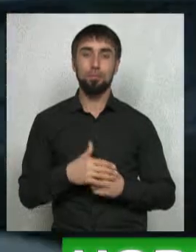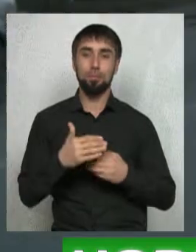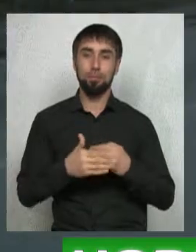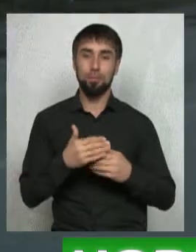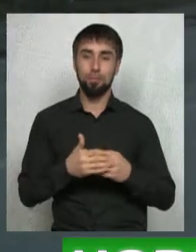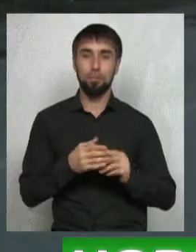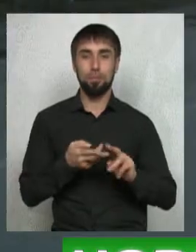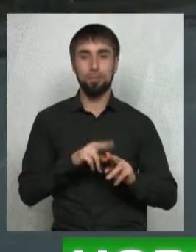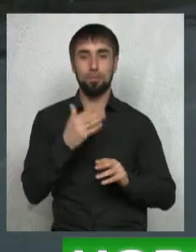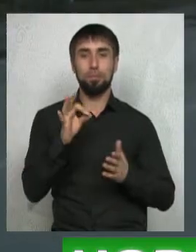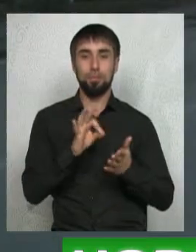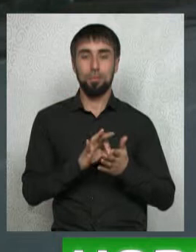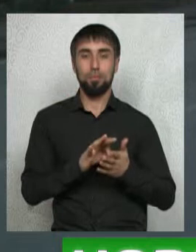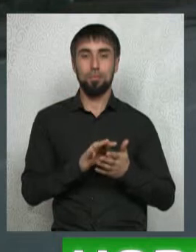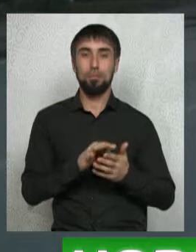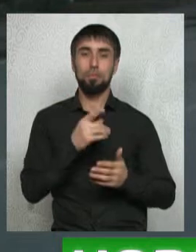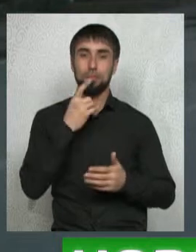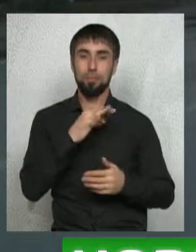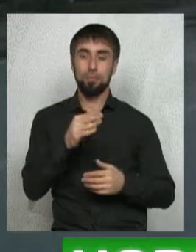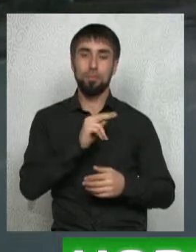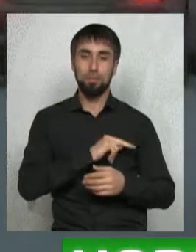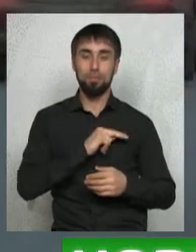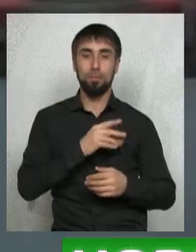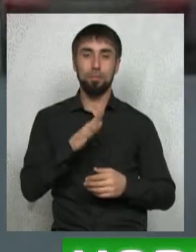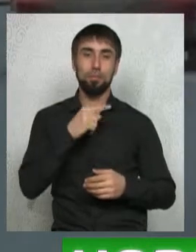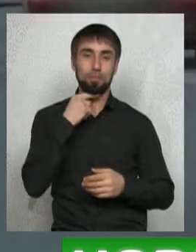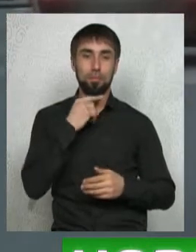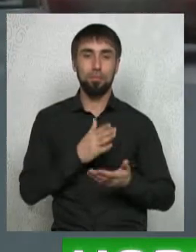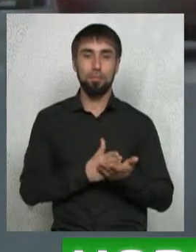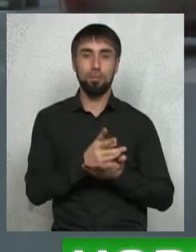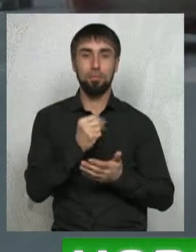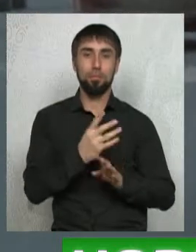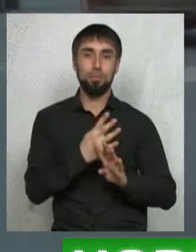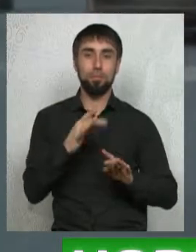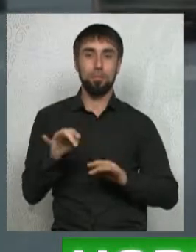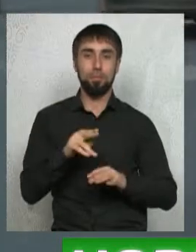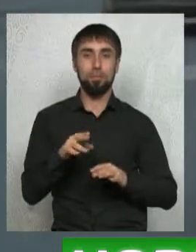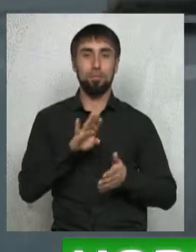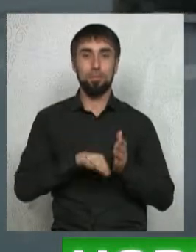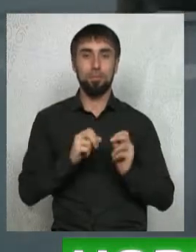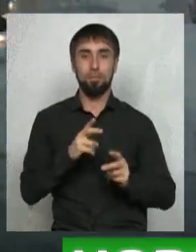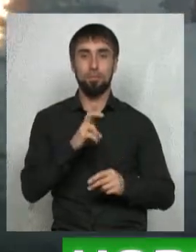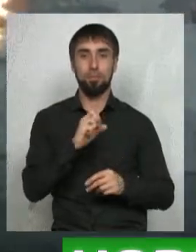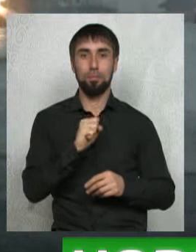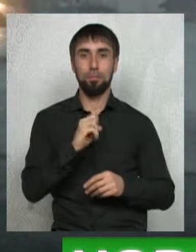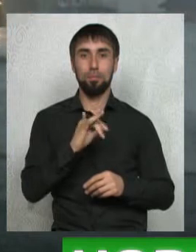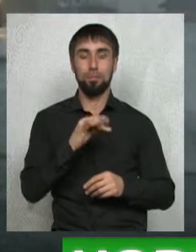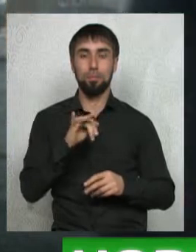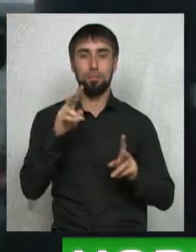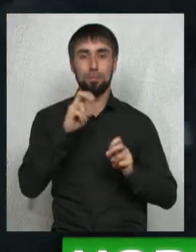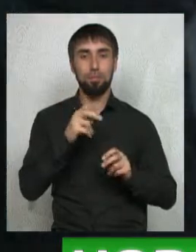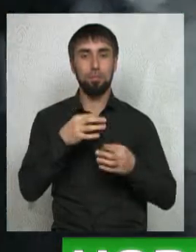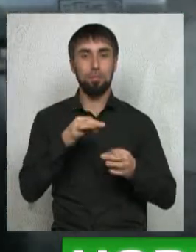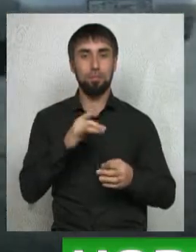Предупредите, именно с этой целью сотрудники госавтоинспекции по Ингушетии выехали на очередной рейд безопасности в Барсуки. Проверить, допускают